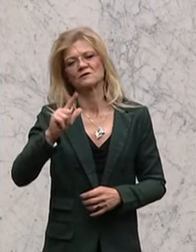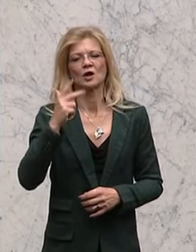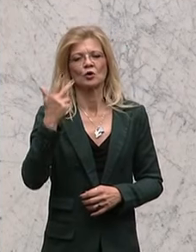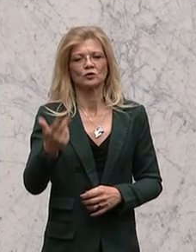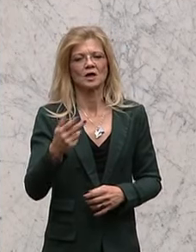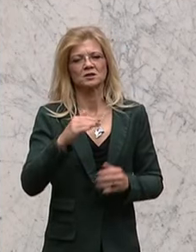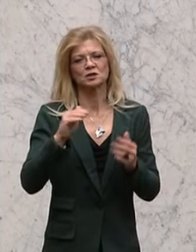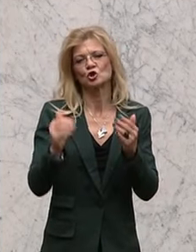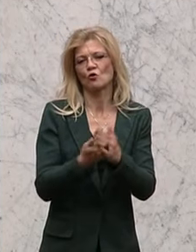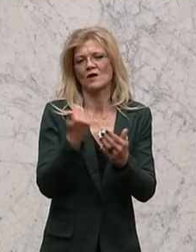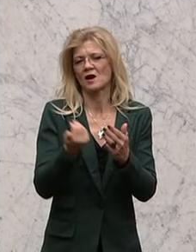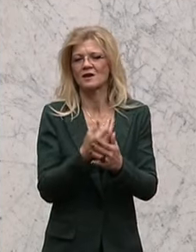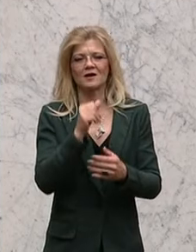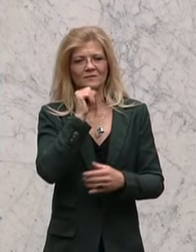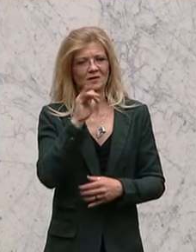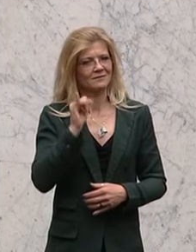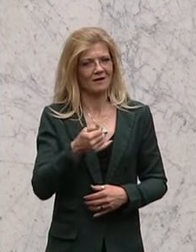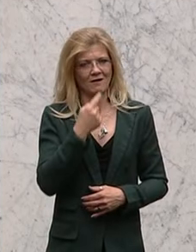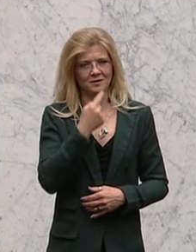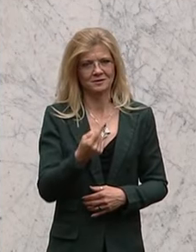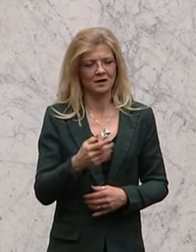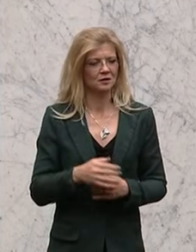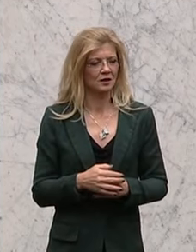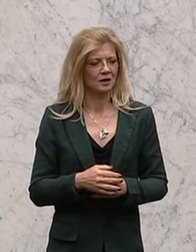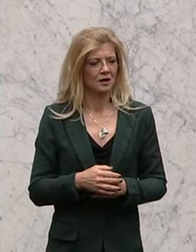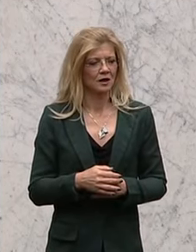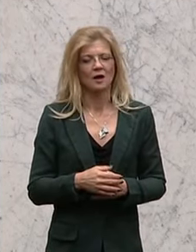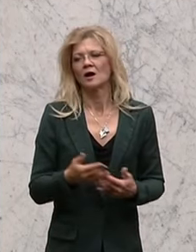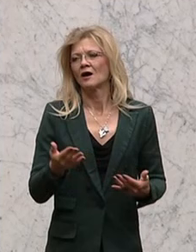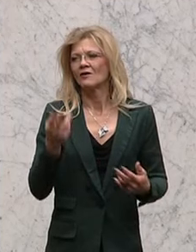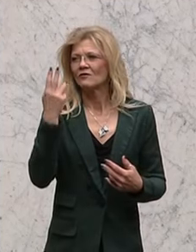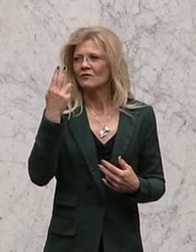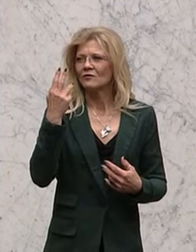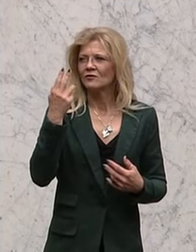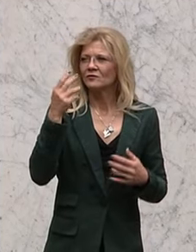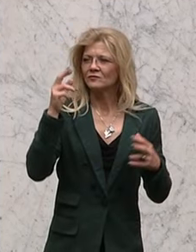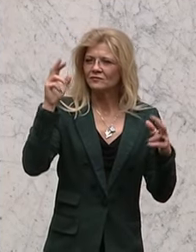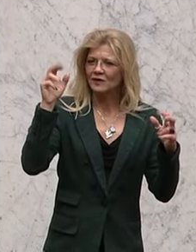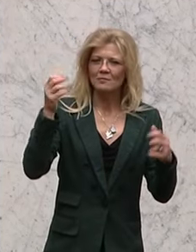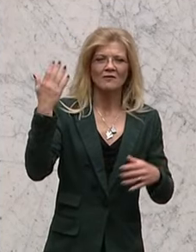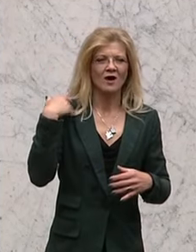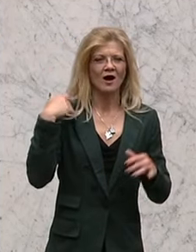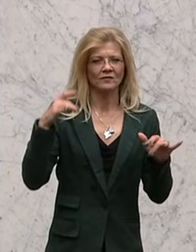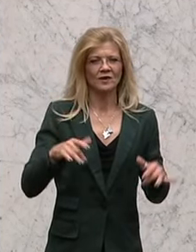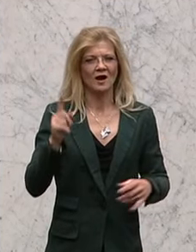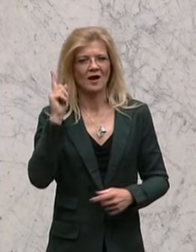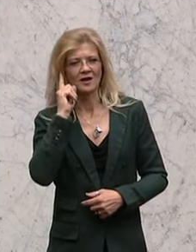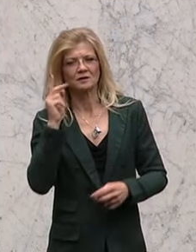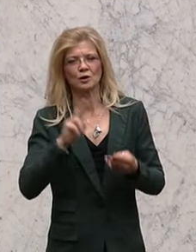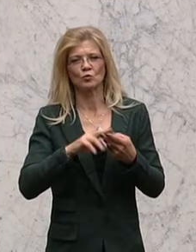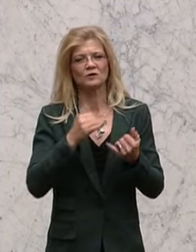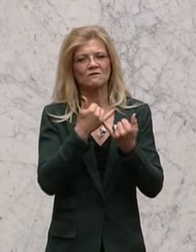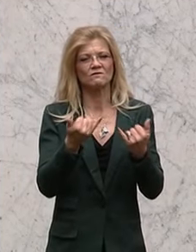nicht zugestimmt, mit dem heute schon oft diskutierten Thema Handy und das Manipulieren mit dem